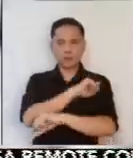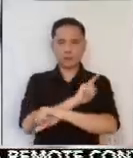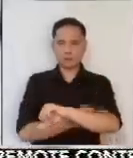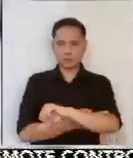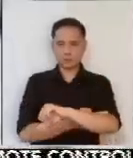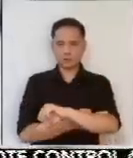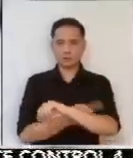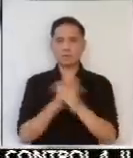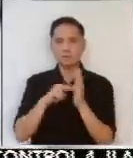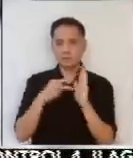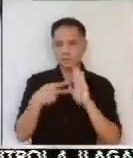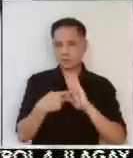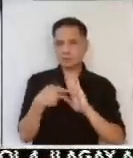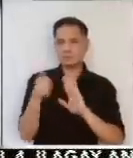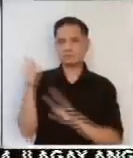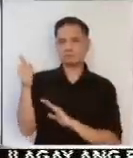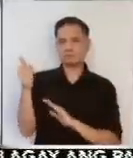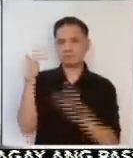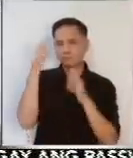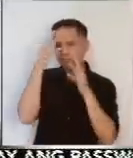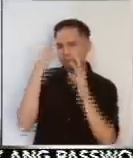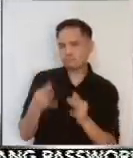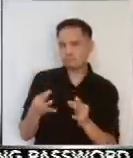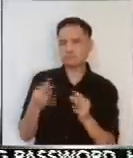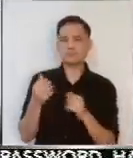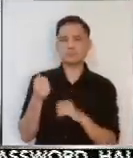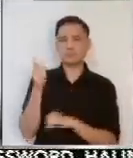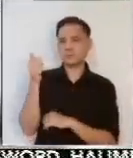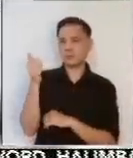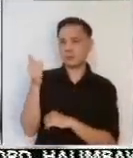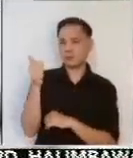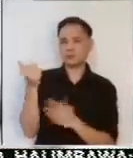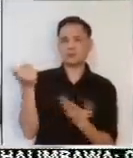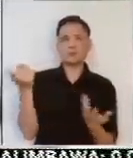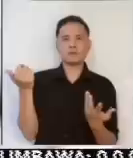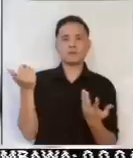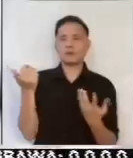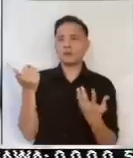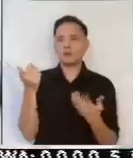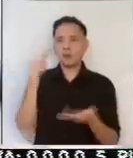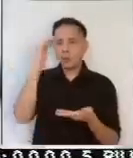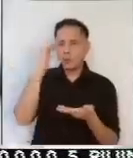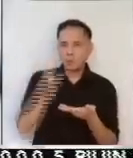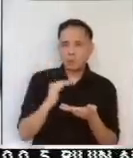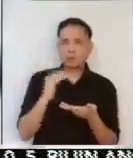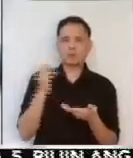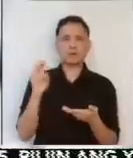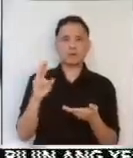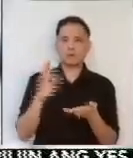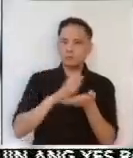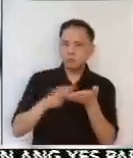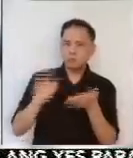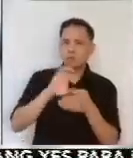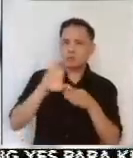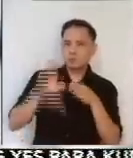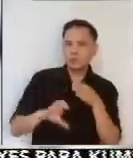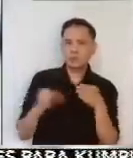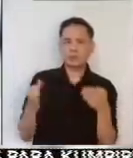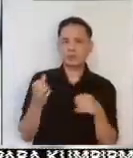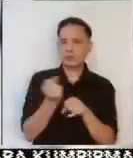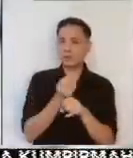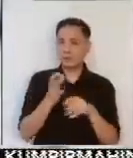mitigate the excesses or the harshness or the absoluteness of